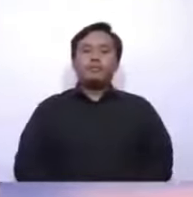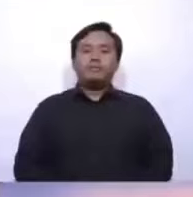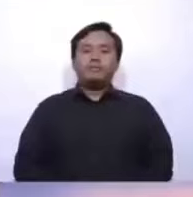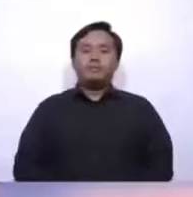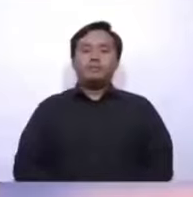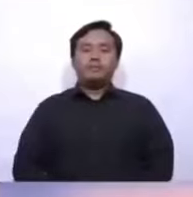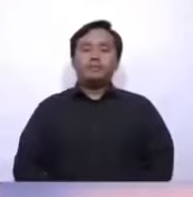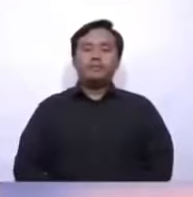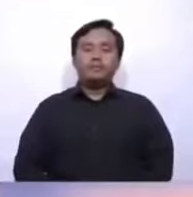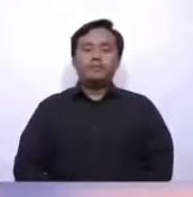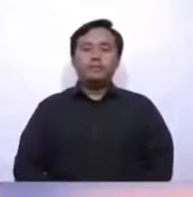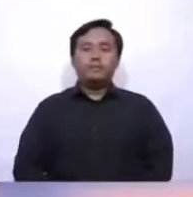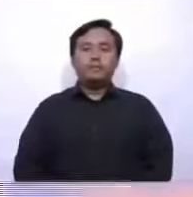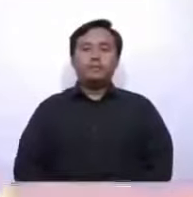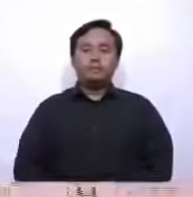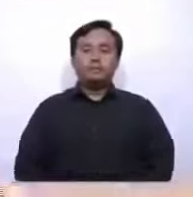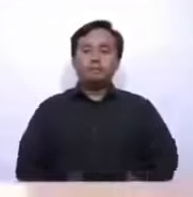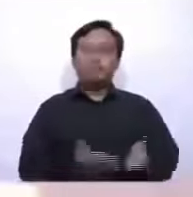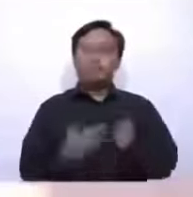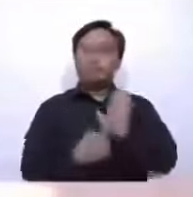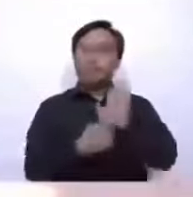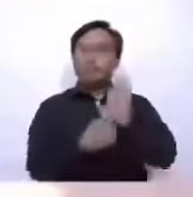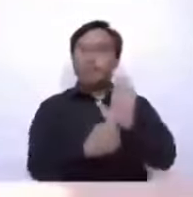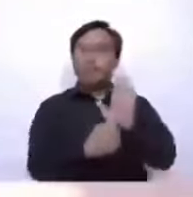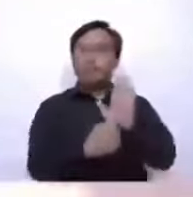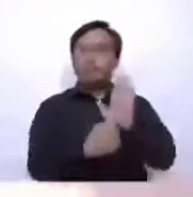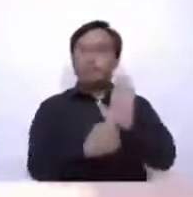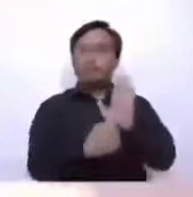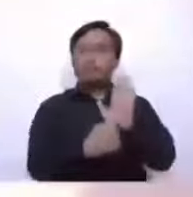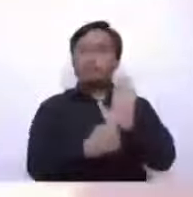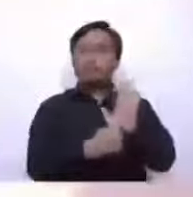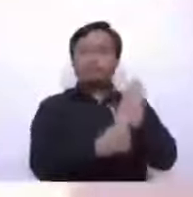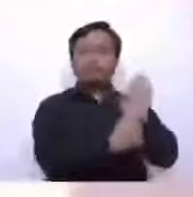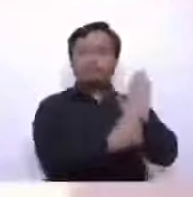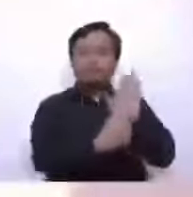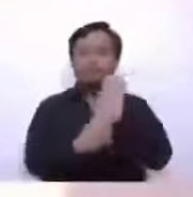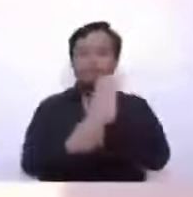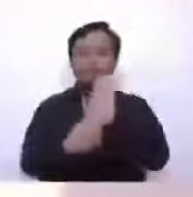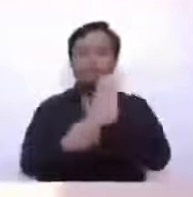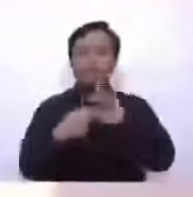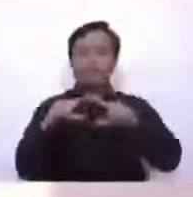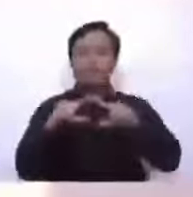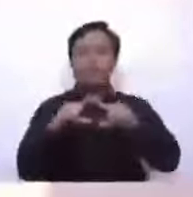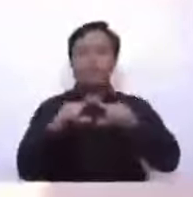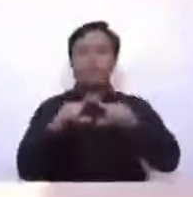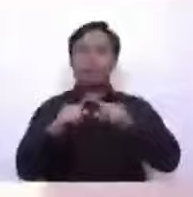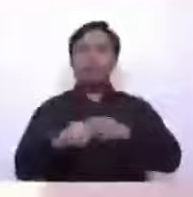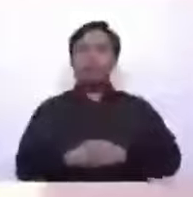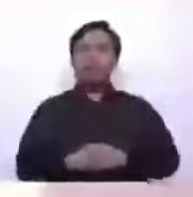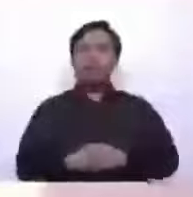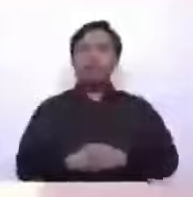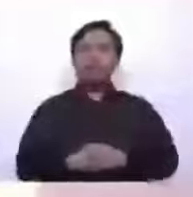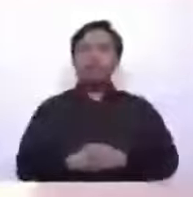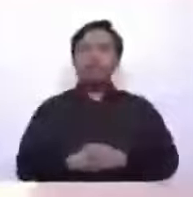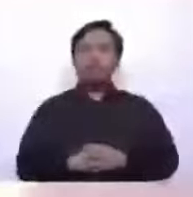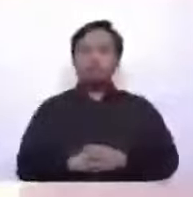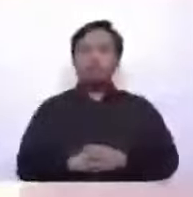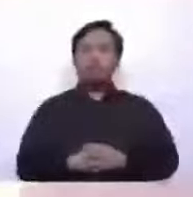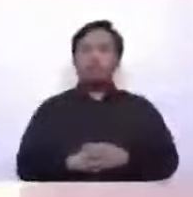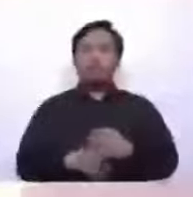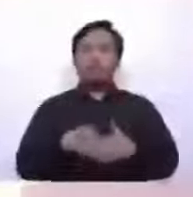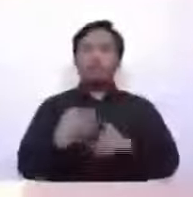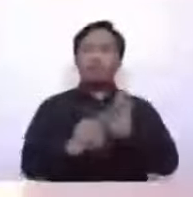Baik, silakan. Mohon diperlihatkan Bapak kepada kamera, kepada hadirin. Diperlihatkan ke hadirin hurufnya A dan mohon